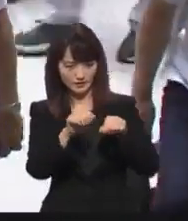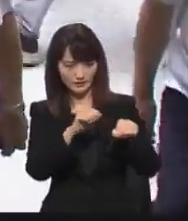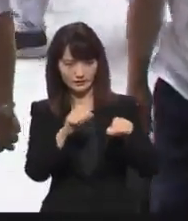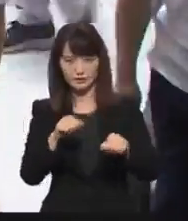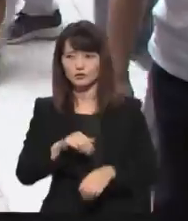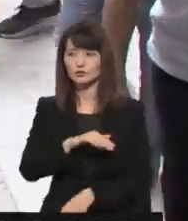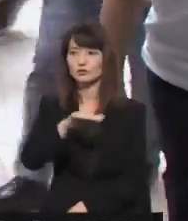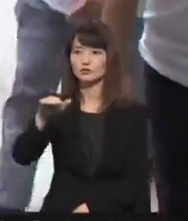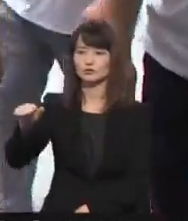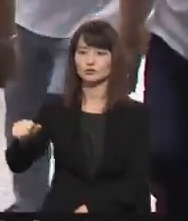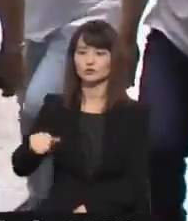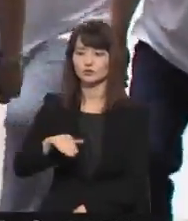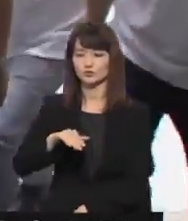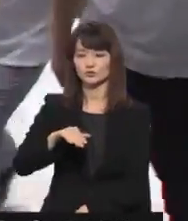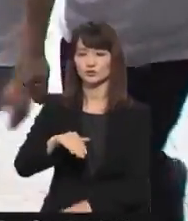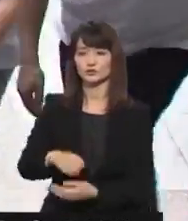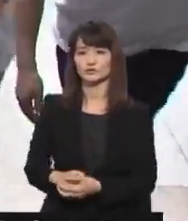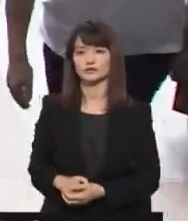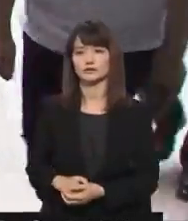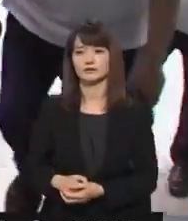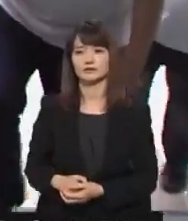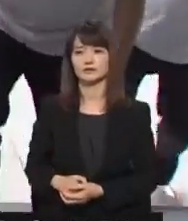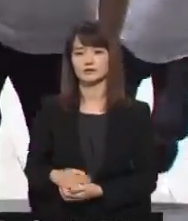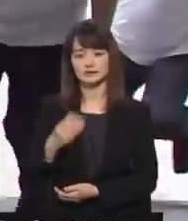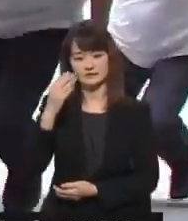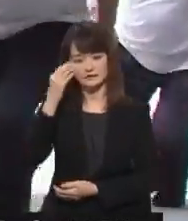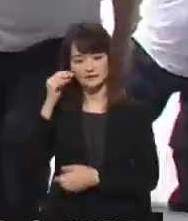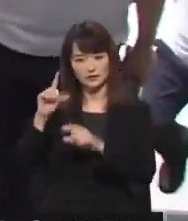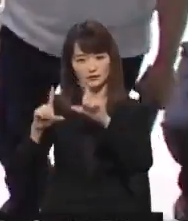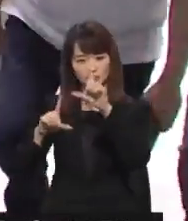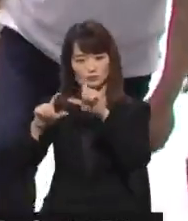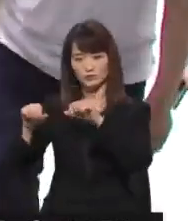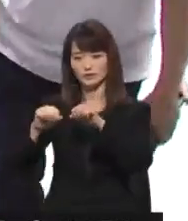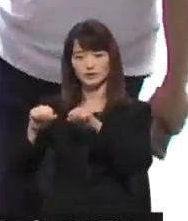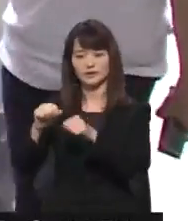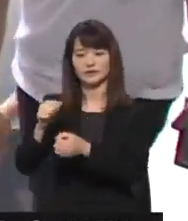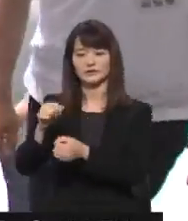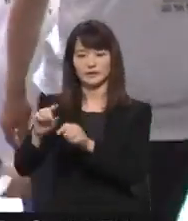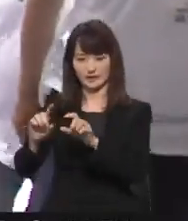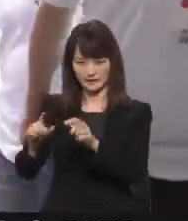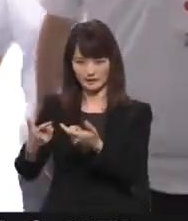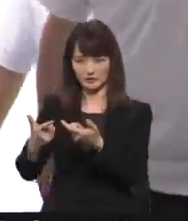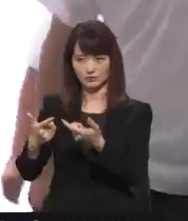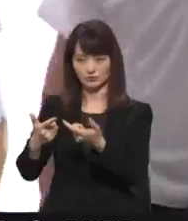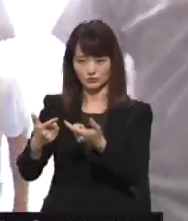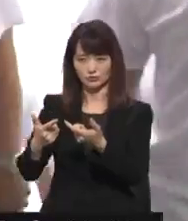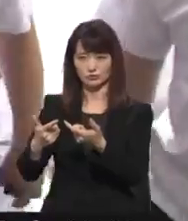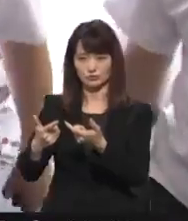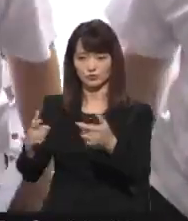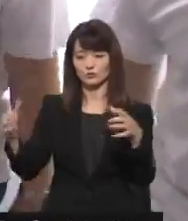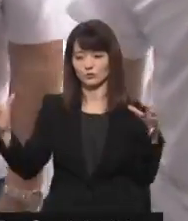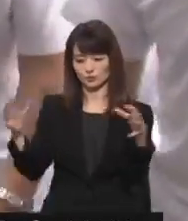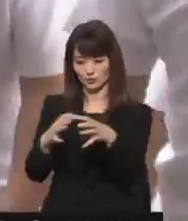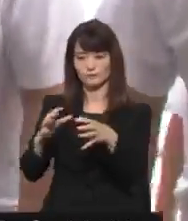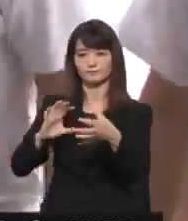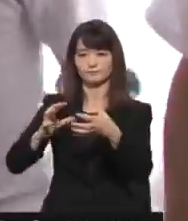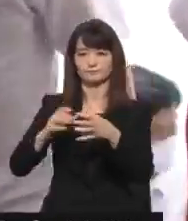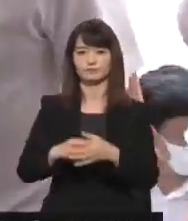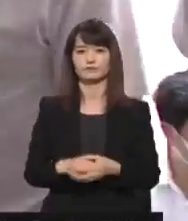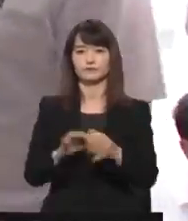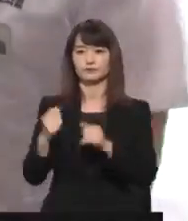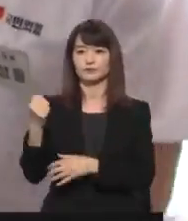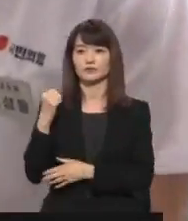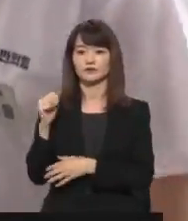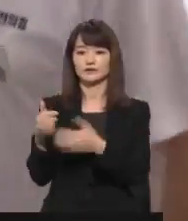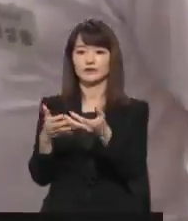얻겠다 라는 것 같구요 지금 제가 연찬회를 하는 모습 같은 색깔을 티를 입고 국내 이미 여당 으로서 첫 연찬 의